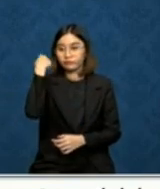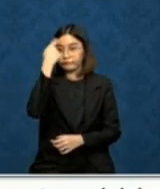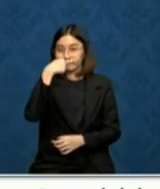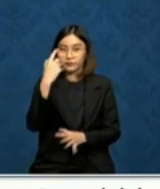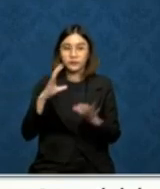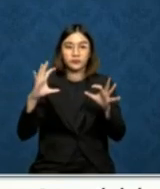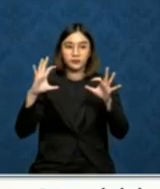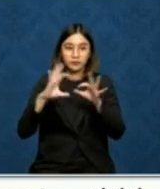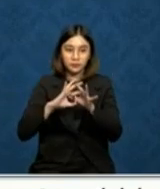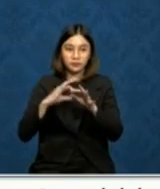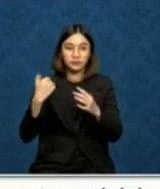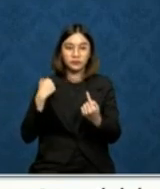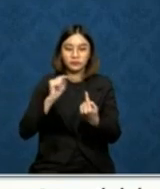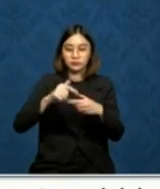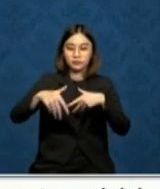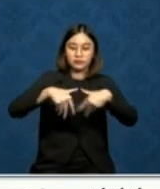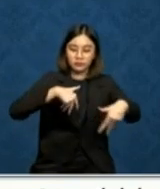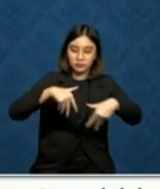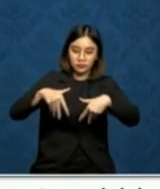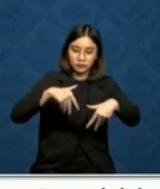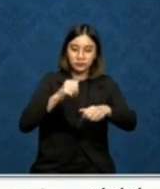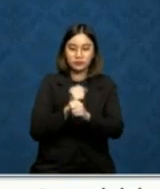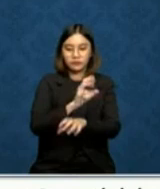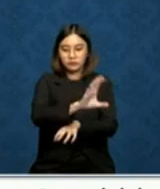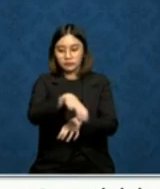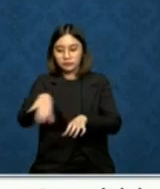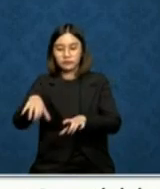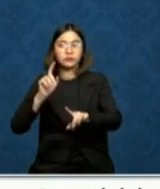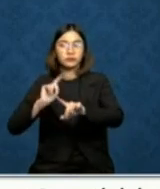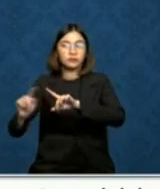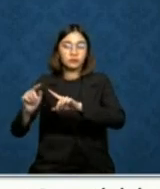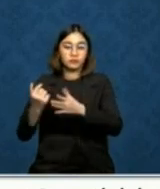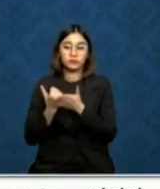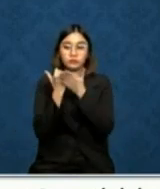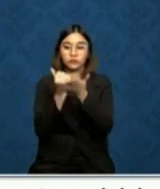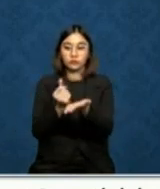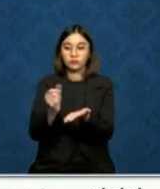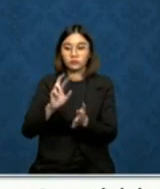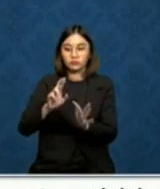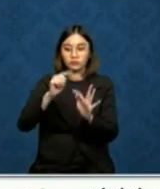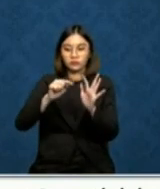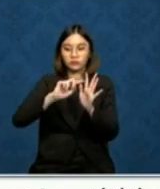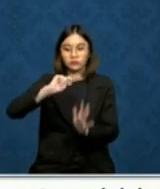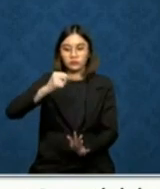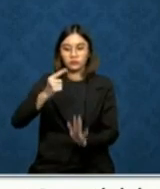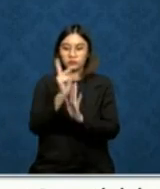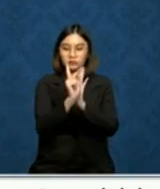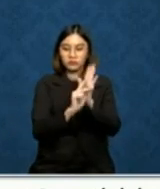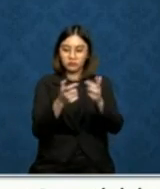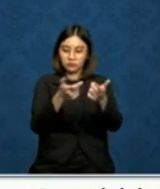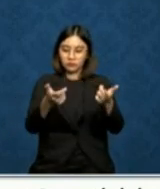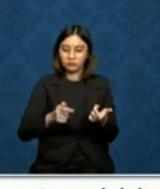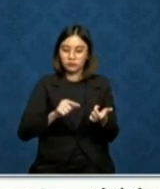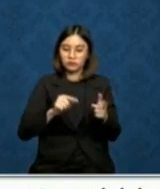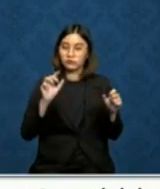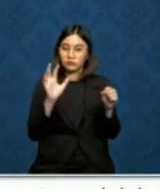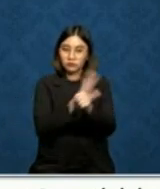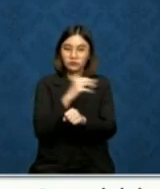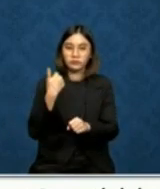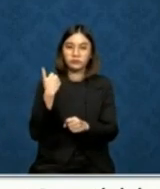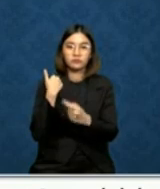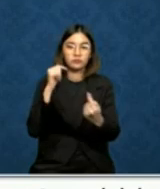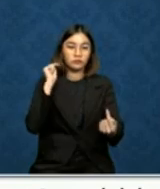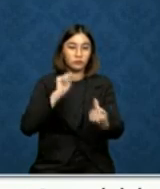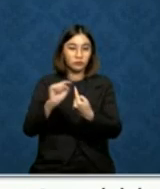ได้เสียภาคประชาชนองค์กรต่างๆทำให้ร่างกฎหมายฉบับนี้มีความครอบคลุมและสอด